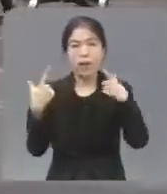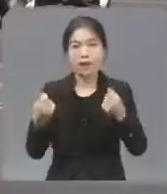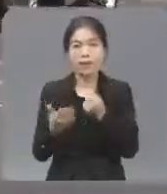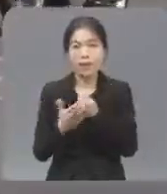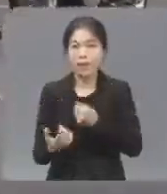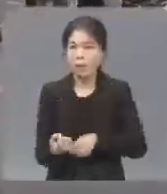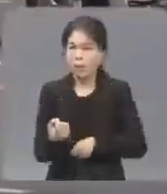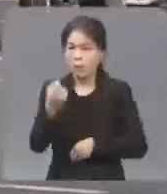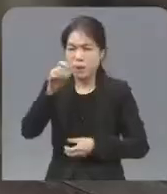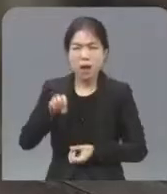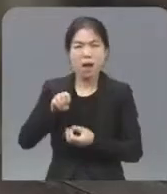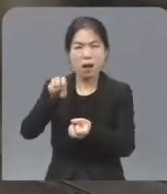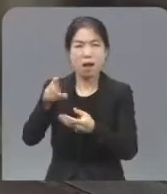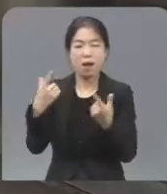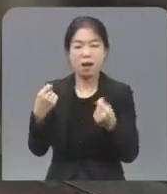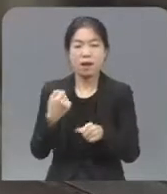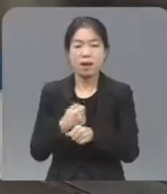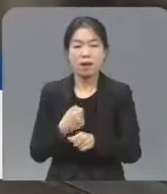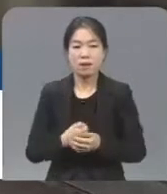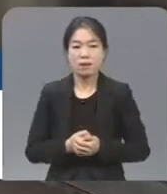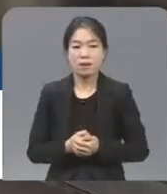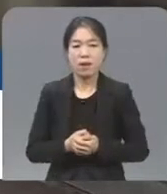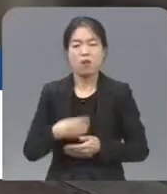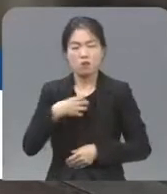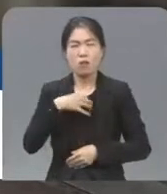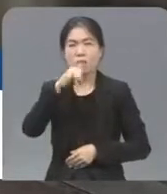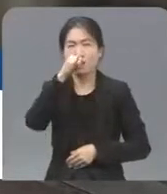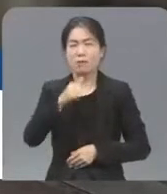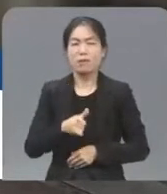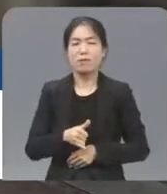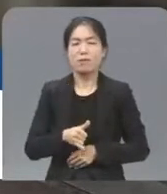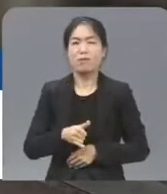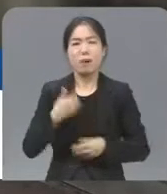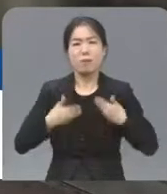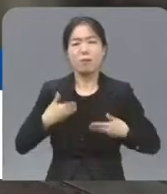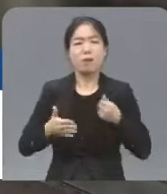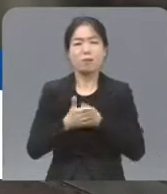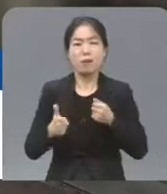빠지는 겁니다 해야겠죠 20